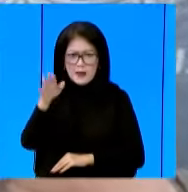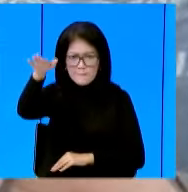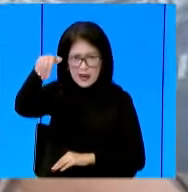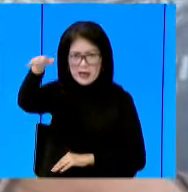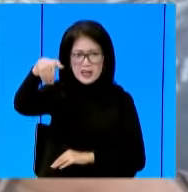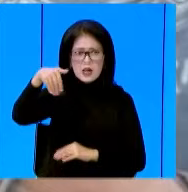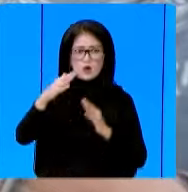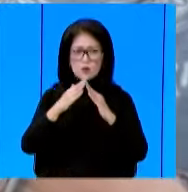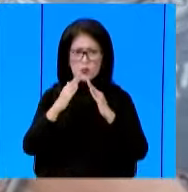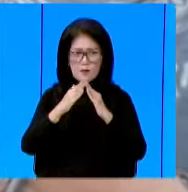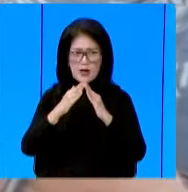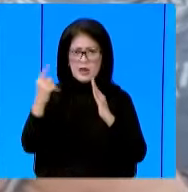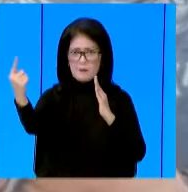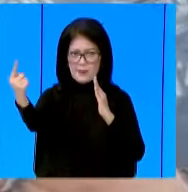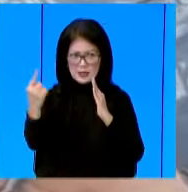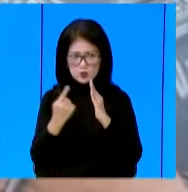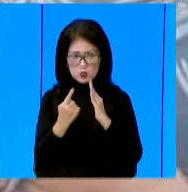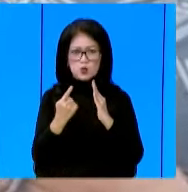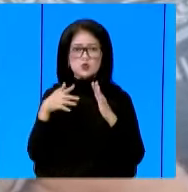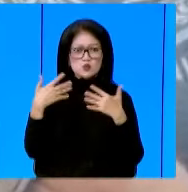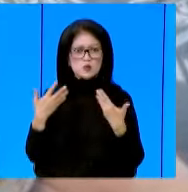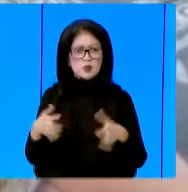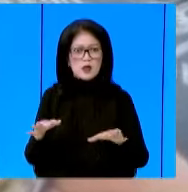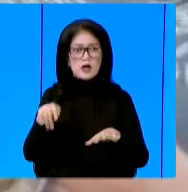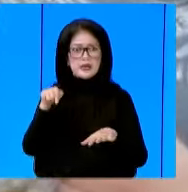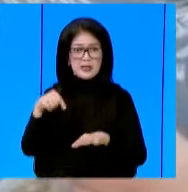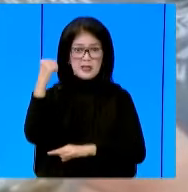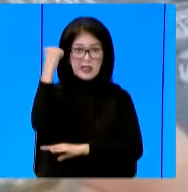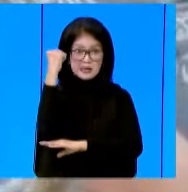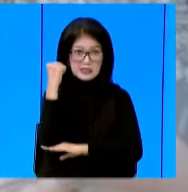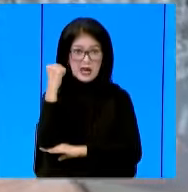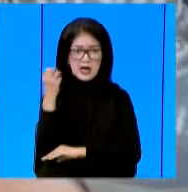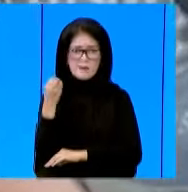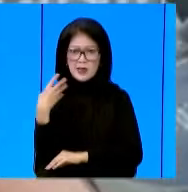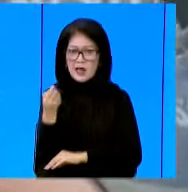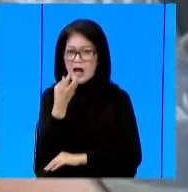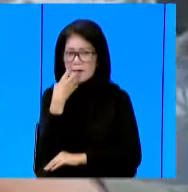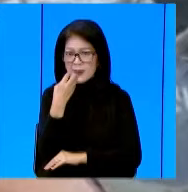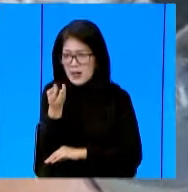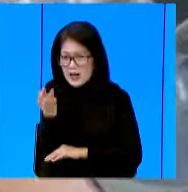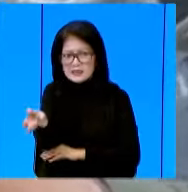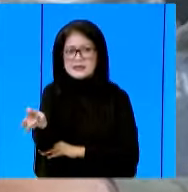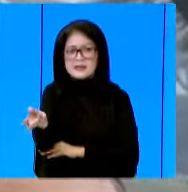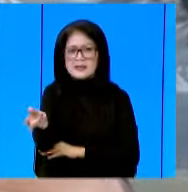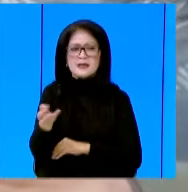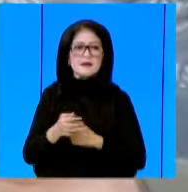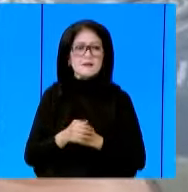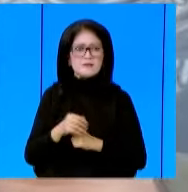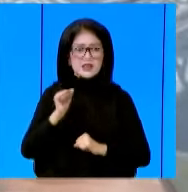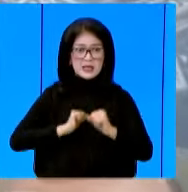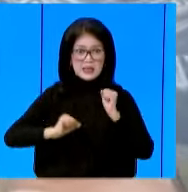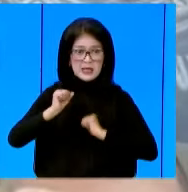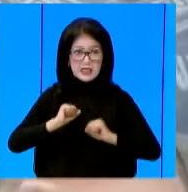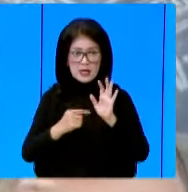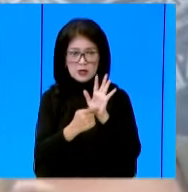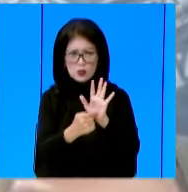itu tersangka memberikan satu buah apel kepada anak sebagai korban tersebut. Dari kegiatan prarekon ini tidak ditemukan